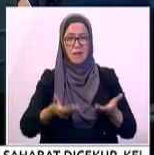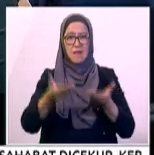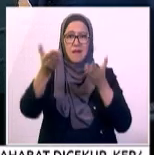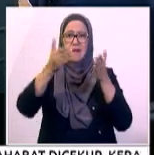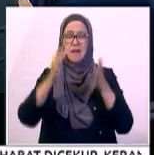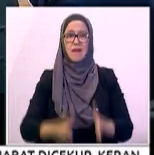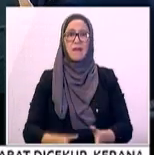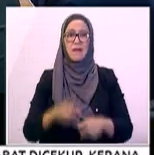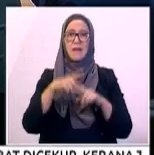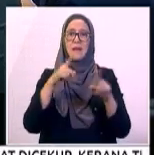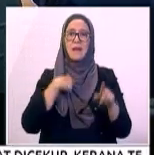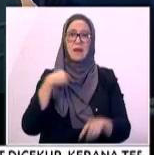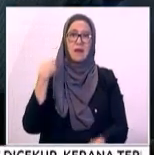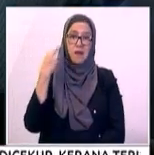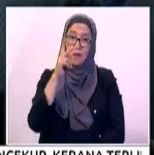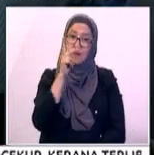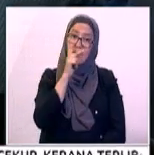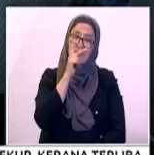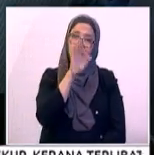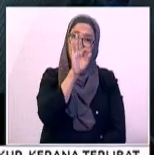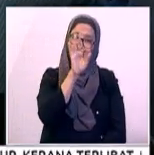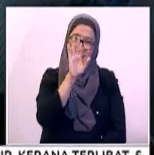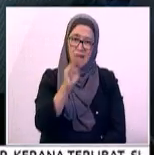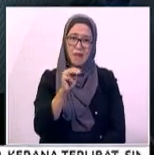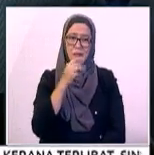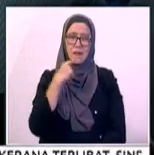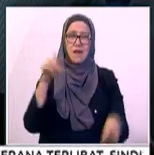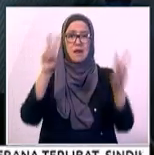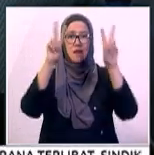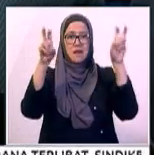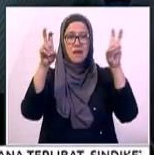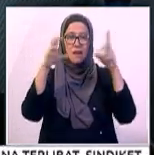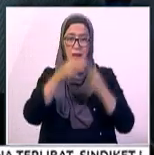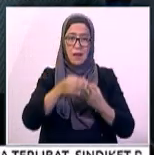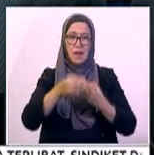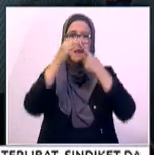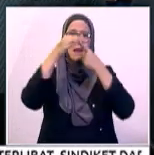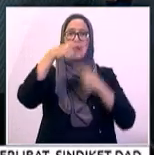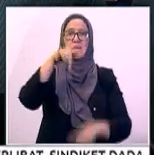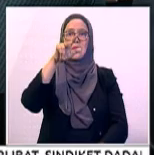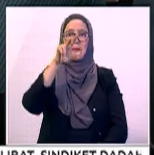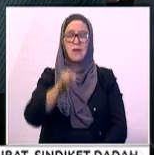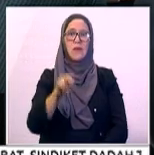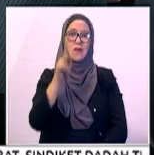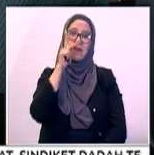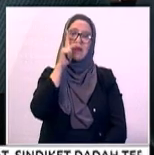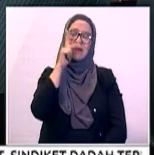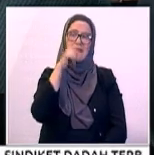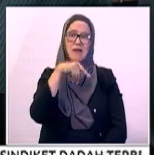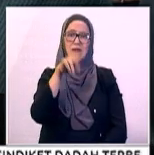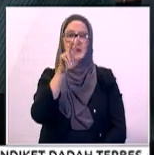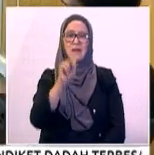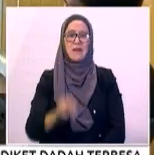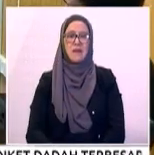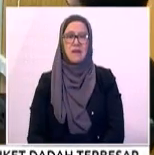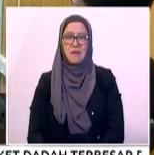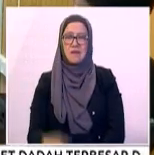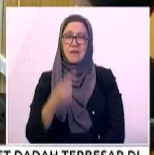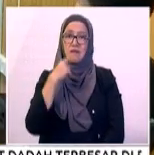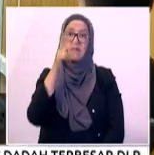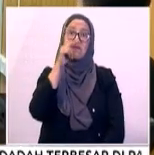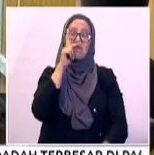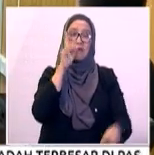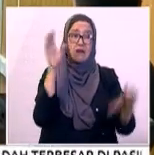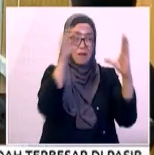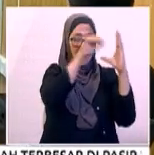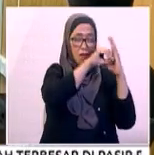FM Alustar dalam segmen khas Pulun Kedah Pulun bersama penyampai radio DJ Faizal Zainal Abidin. Kedah yang diletakkan dalam kumpulan